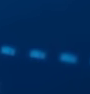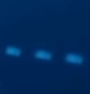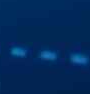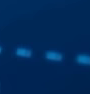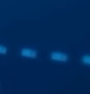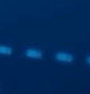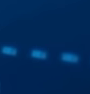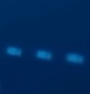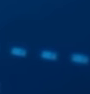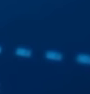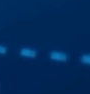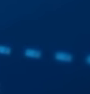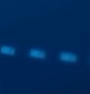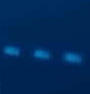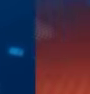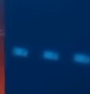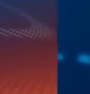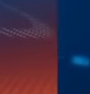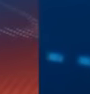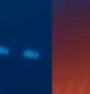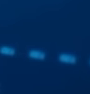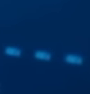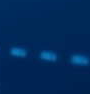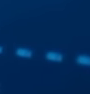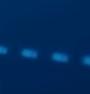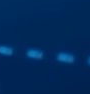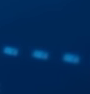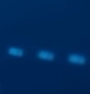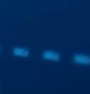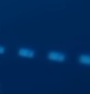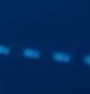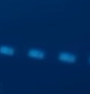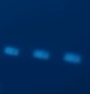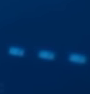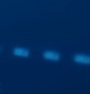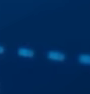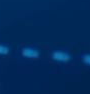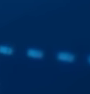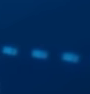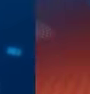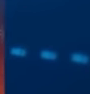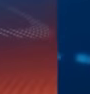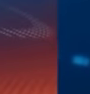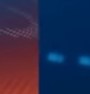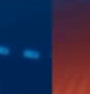АКШ доллары 371 теңге 19 тиын. Евро 426 теңге 46